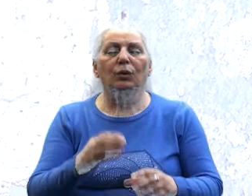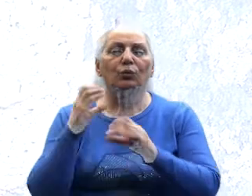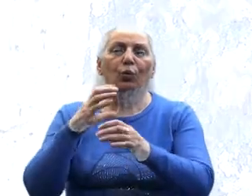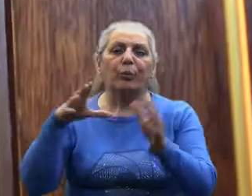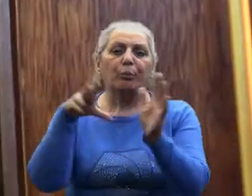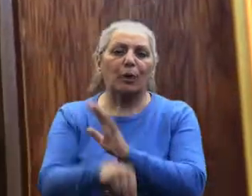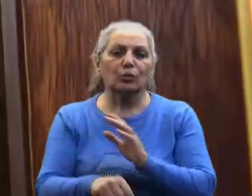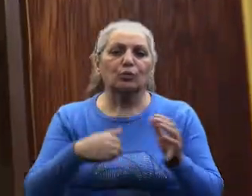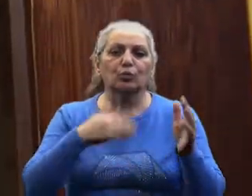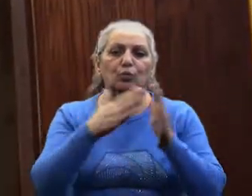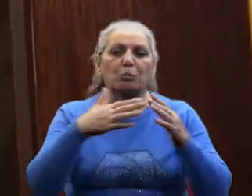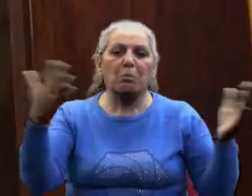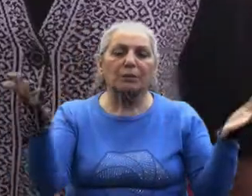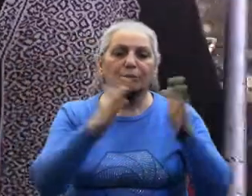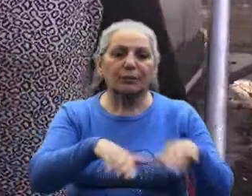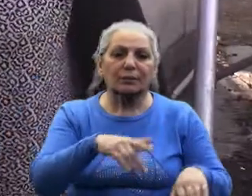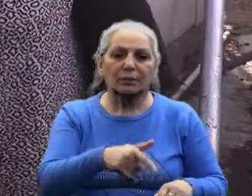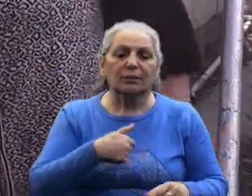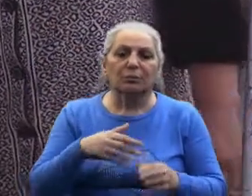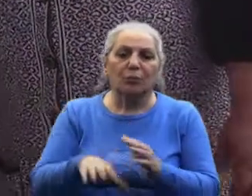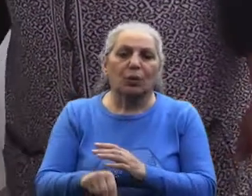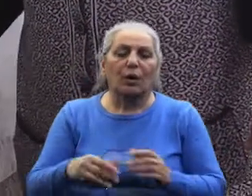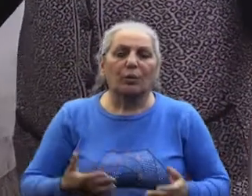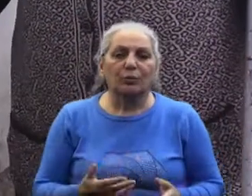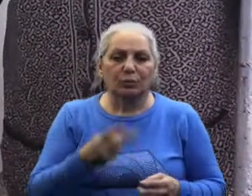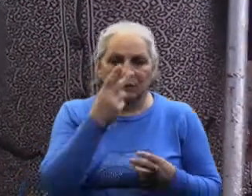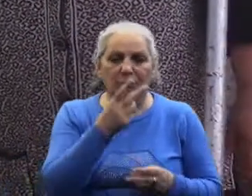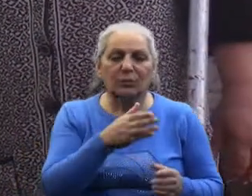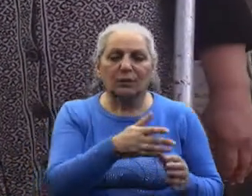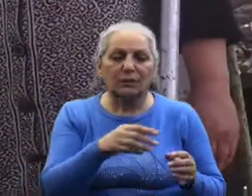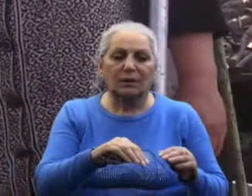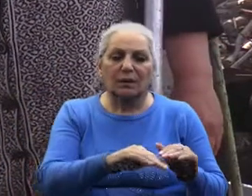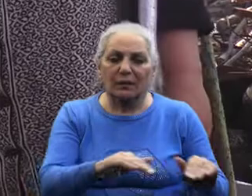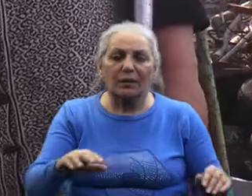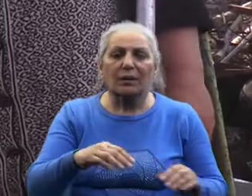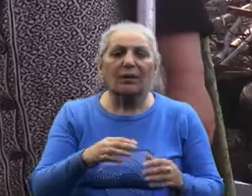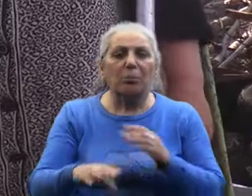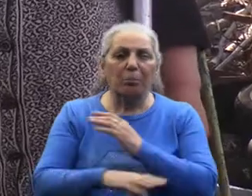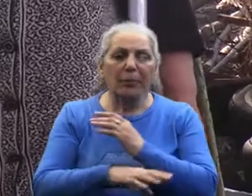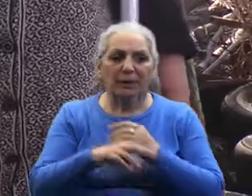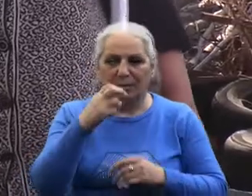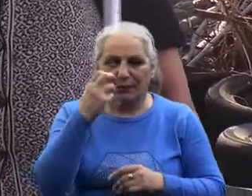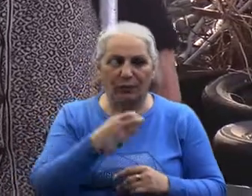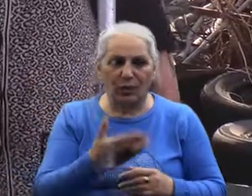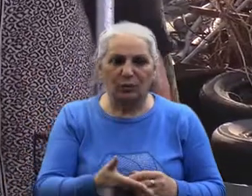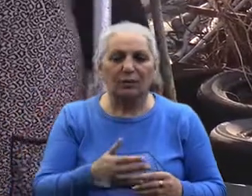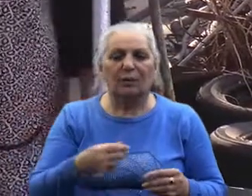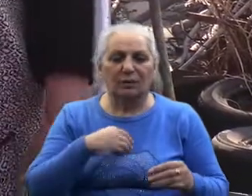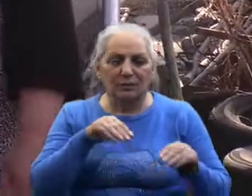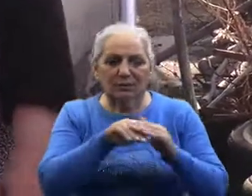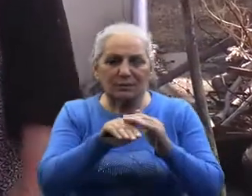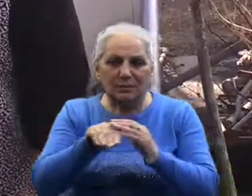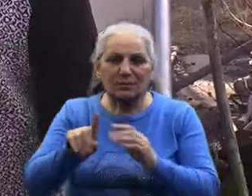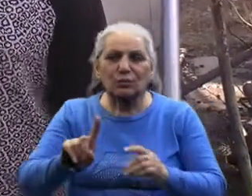մինչև անգամ փլուզման վտանգ են տեսնում։ Ազիս է սարանքների դեմից փոթելա։ Դա փոթել է այդ արաբը։ Բաներ եմ դրի, որ քամի